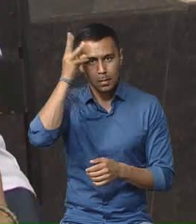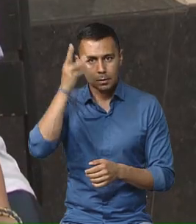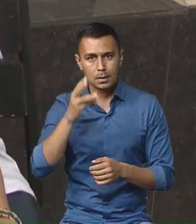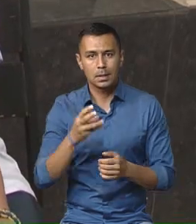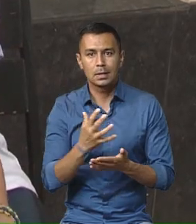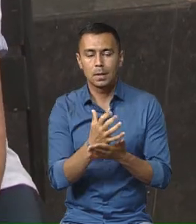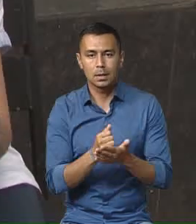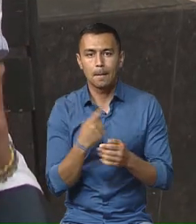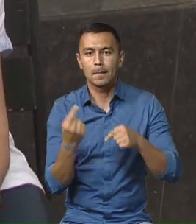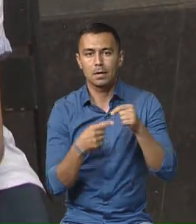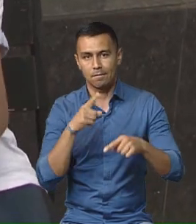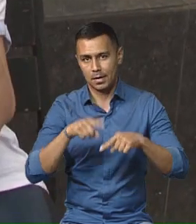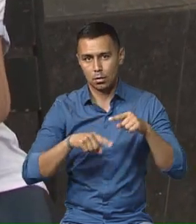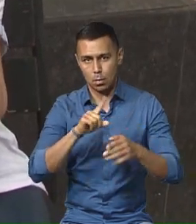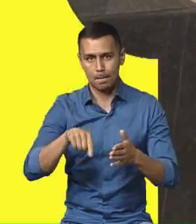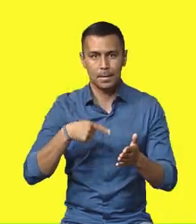зберегла бізнес у рідному місті.